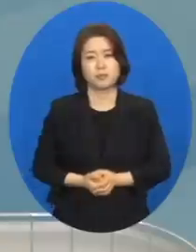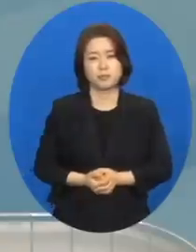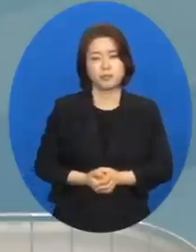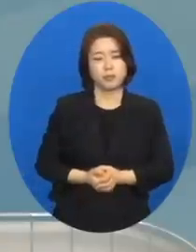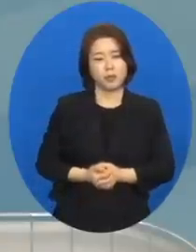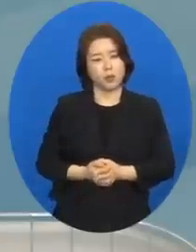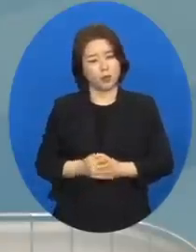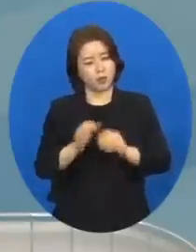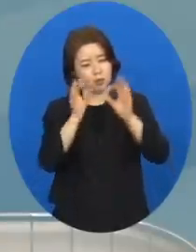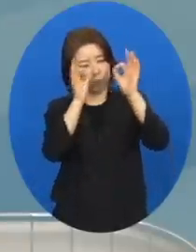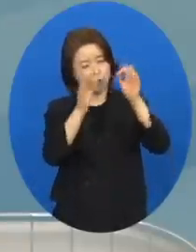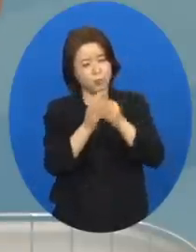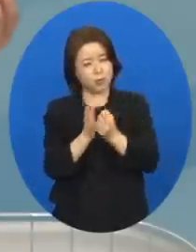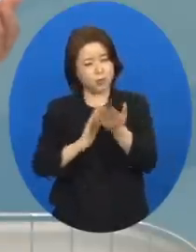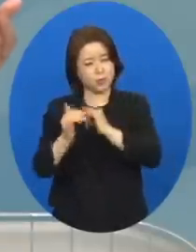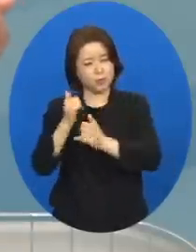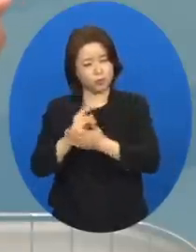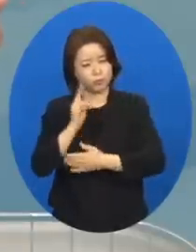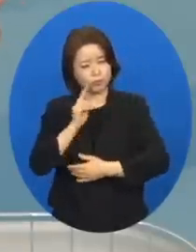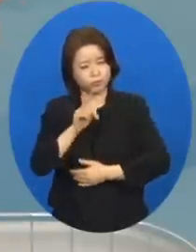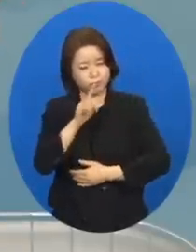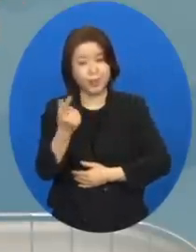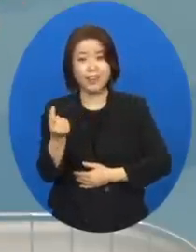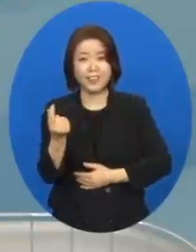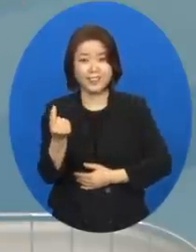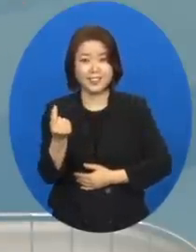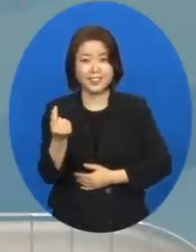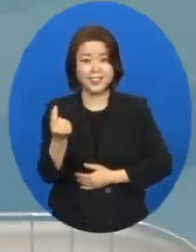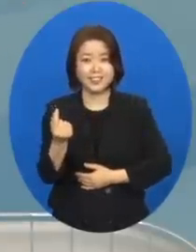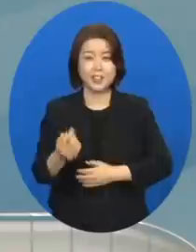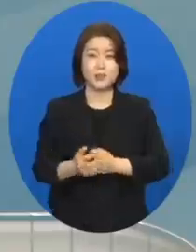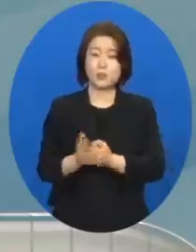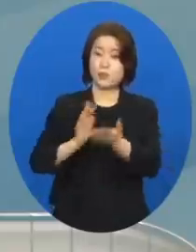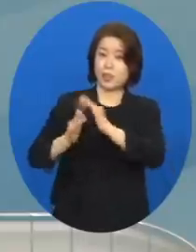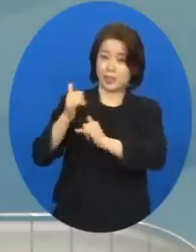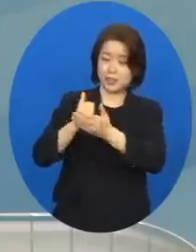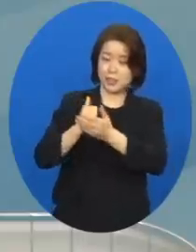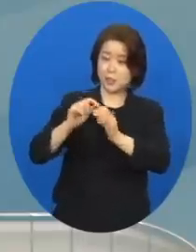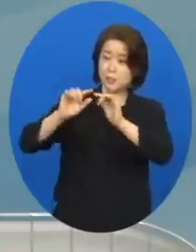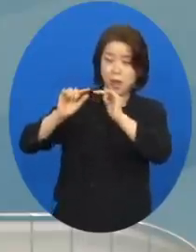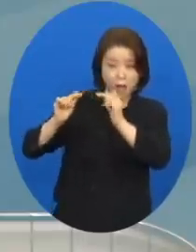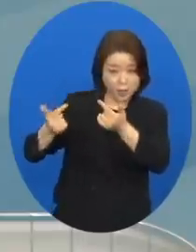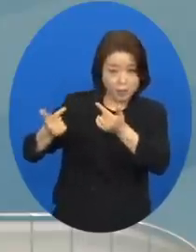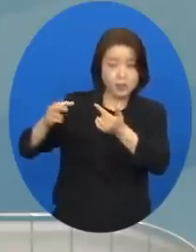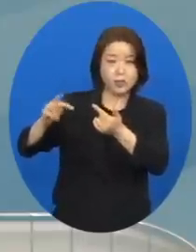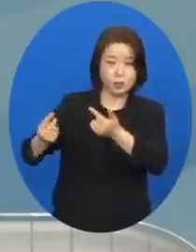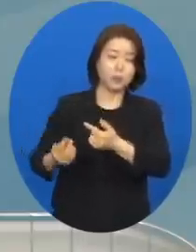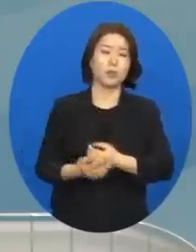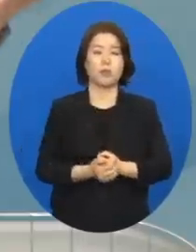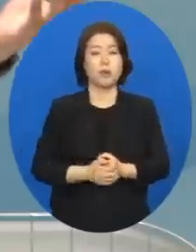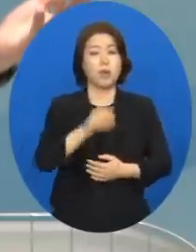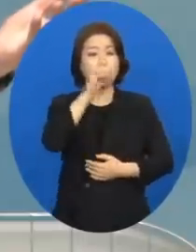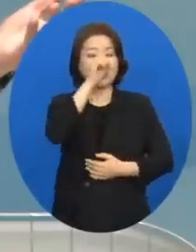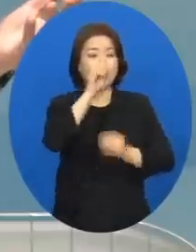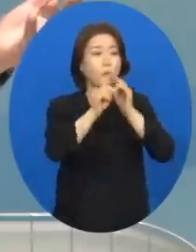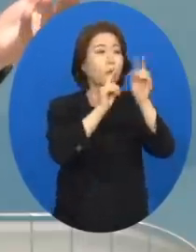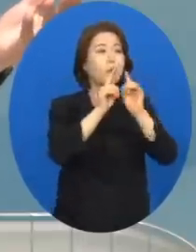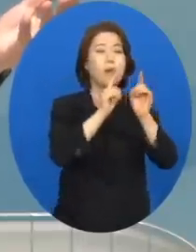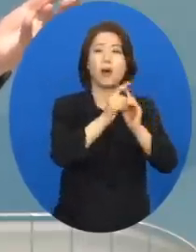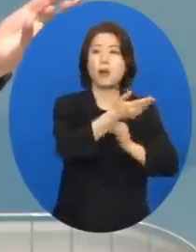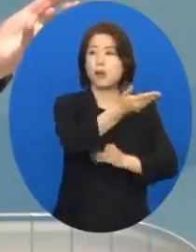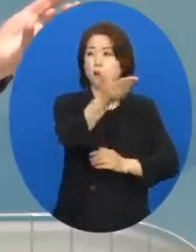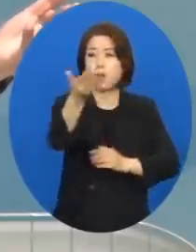얼핏 생각하면 예수님이 좀 심하게 말씀하신 것 같습니다. 예수님 아니라도 좋은 말씀 한